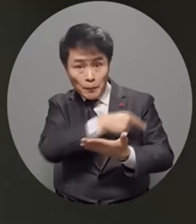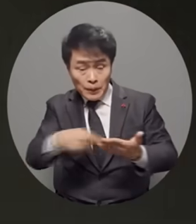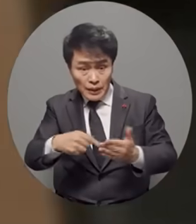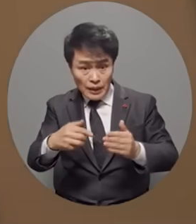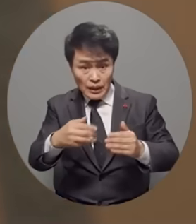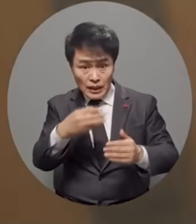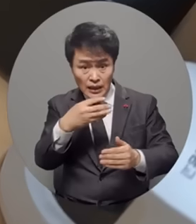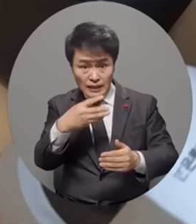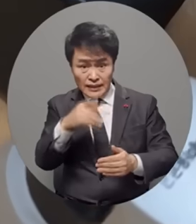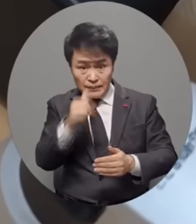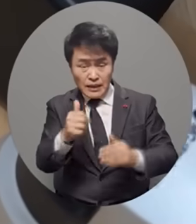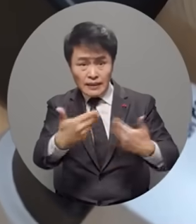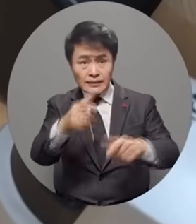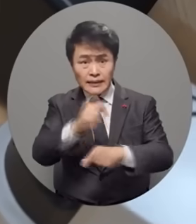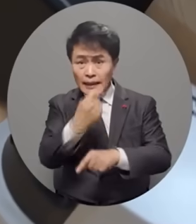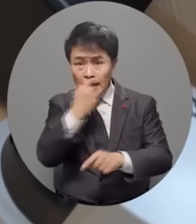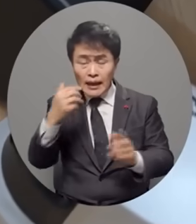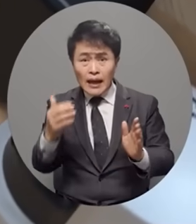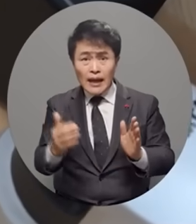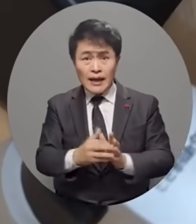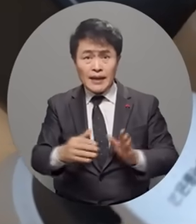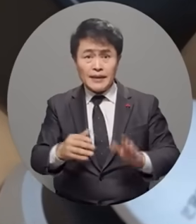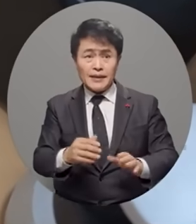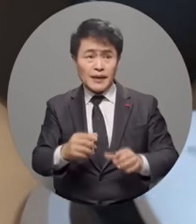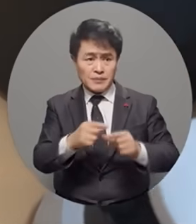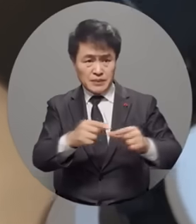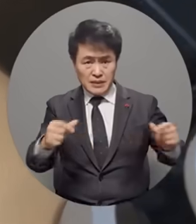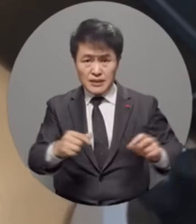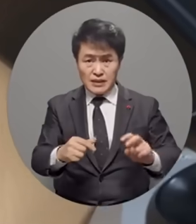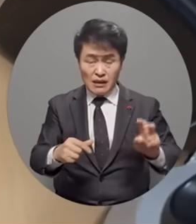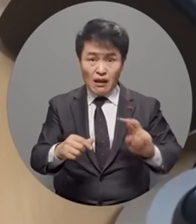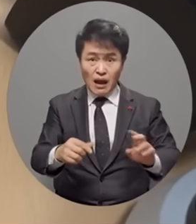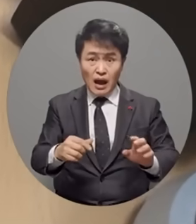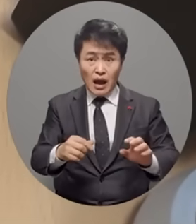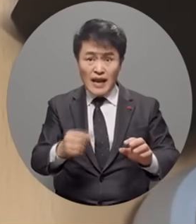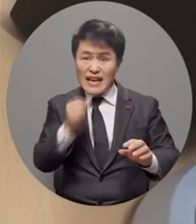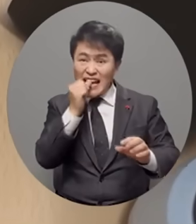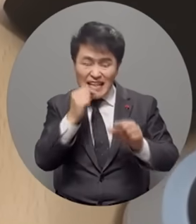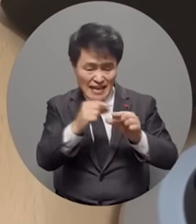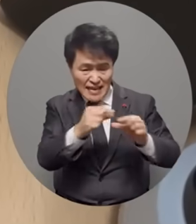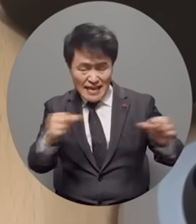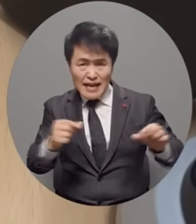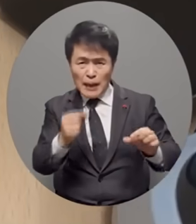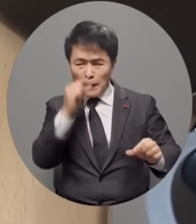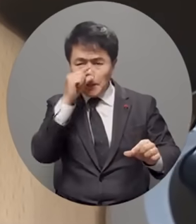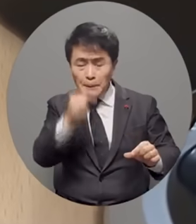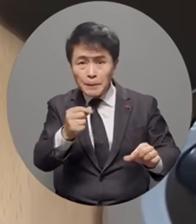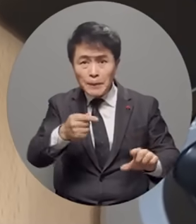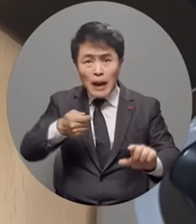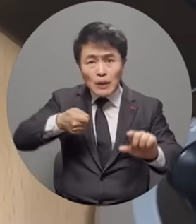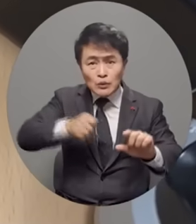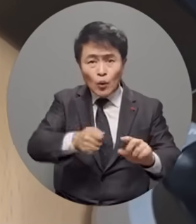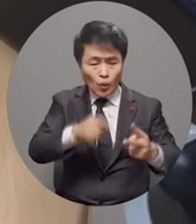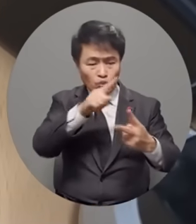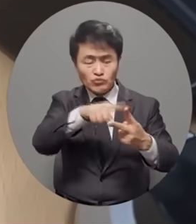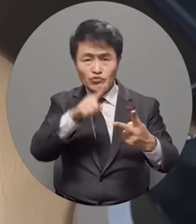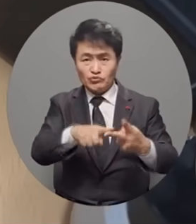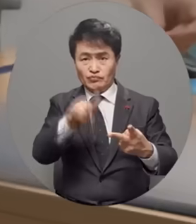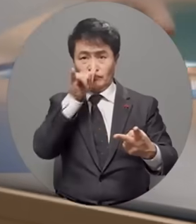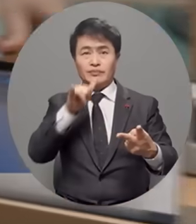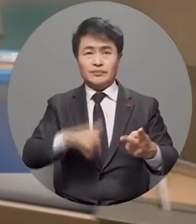책상을 확인해봤습니다. 연필통 안에 20cm 철제자 그리고 날카로운 송곳이 꽂혀